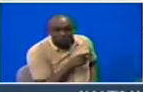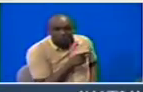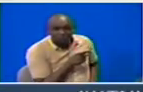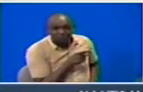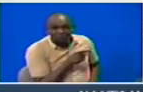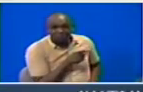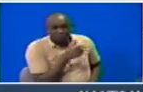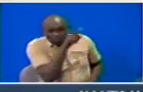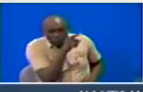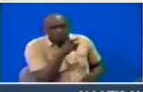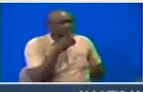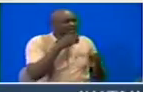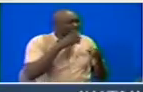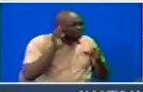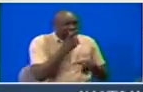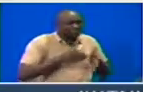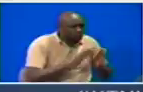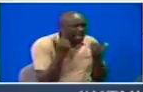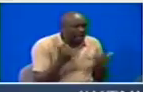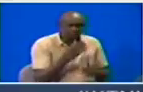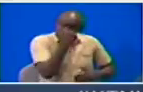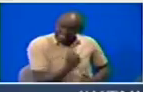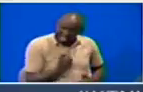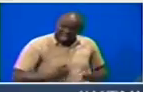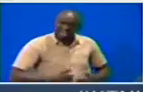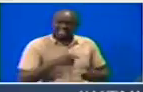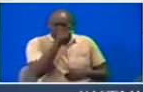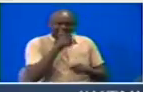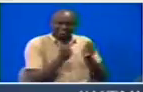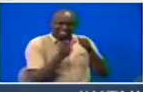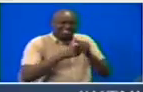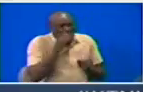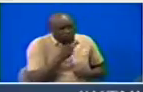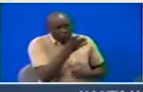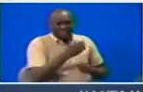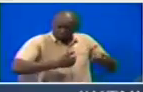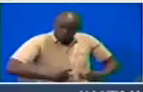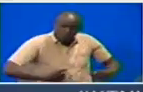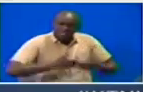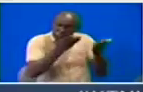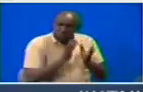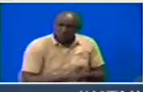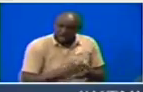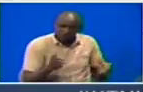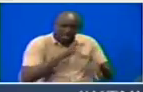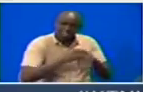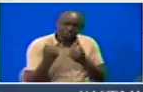Kwani mtoto kwanza ulimpata kwa una miaka mingapi? Unaonekana kama sweet 16 hivi, unaniambia una mtoto kidato cha 3, 2.